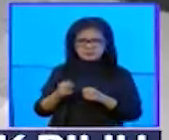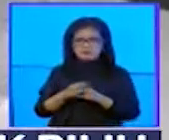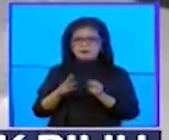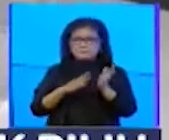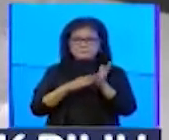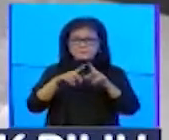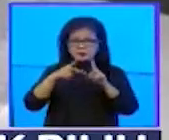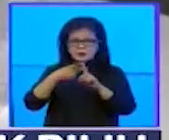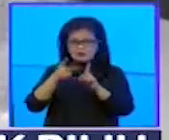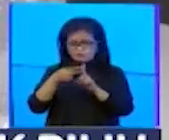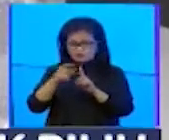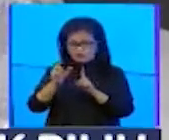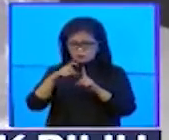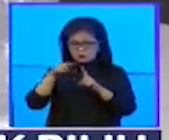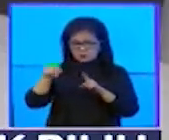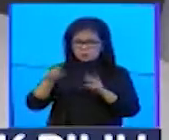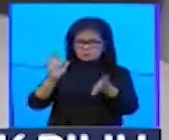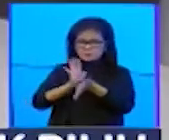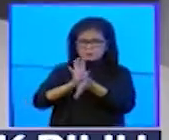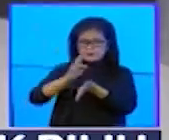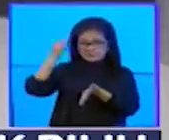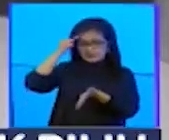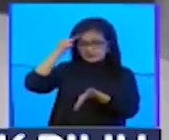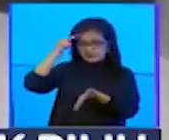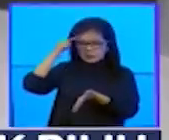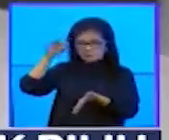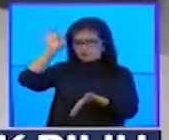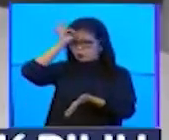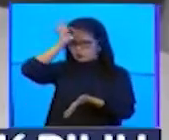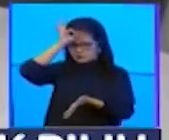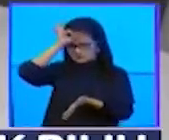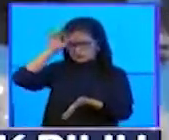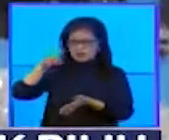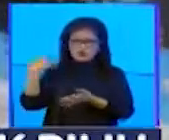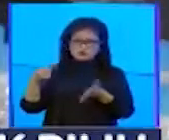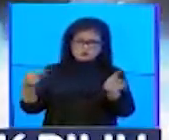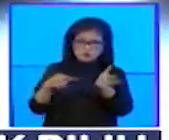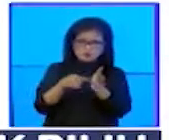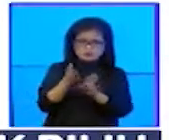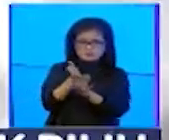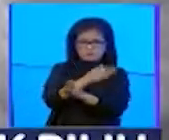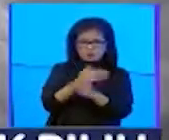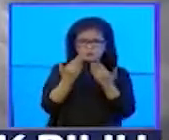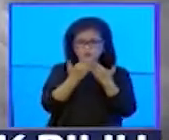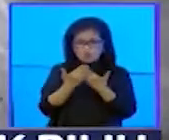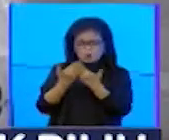juga mantan Kapolda Jawa Timur ini sebelum pencoblosan menggelar doa bersama.